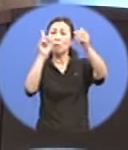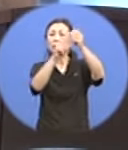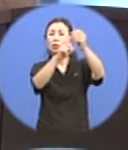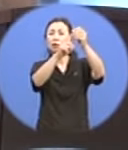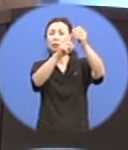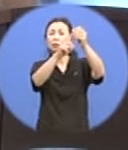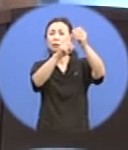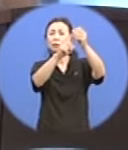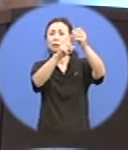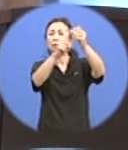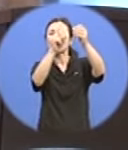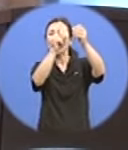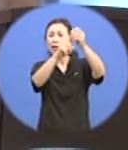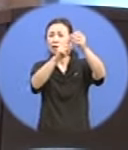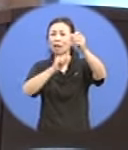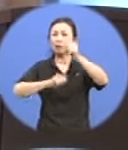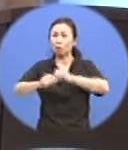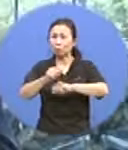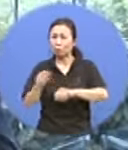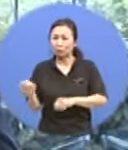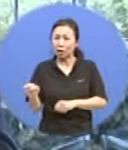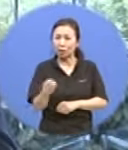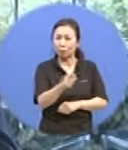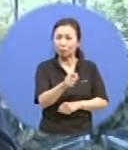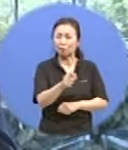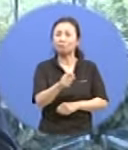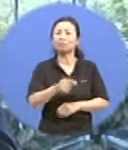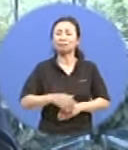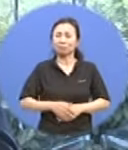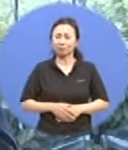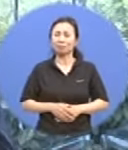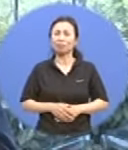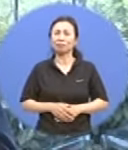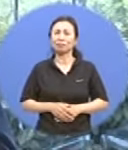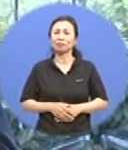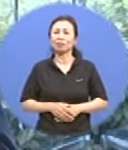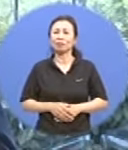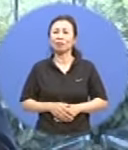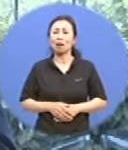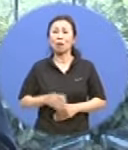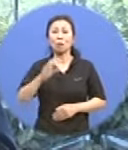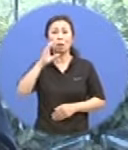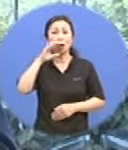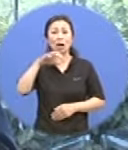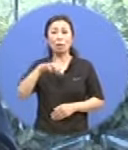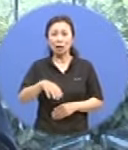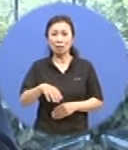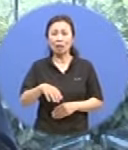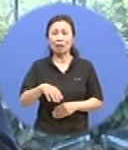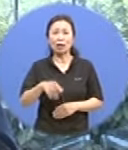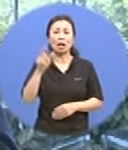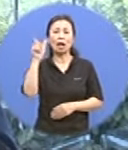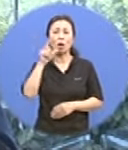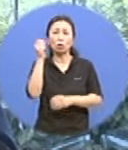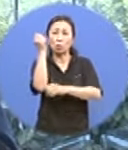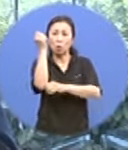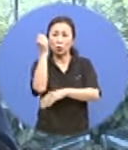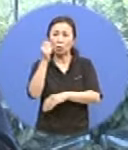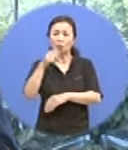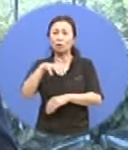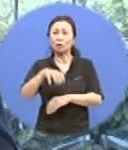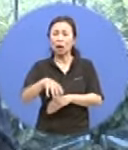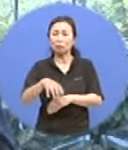意味ではこの和歌山という地でね、我々の母体となるような大きな研究生産やっていますんで